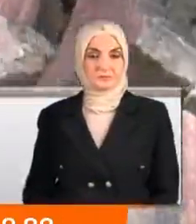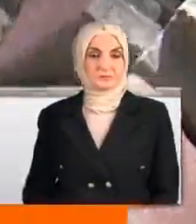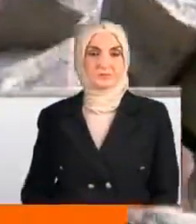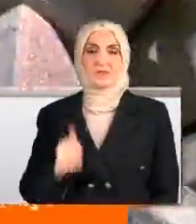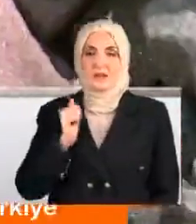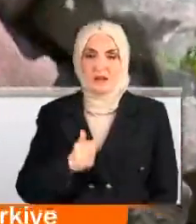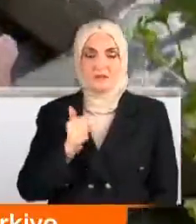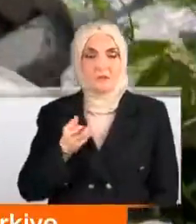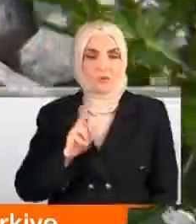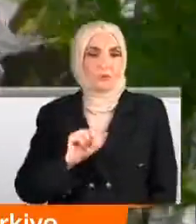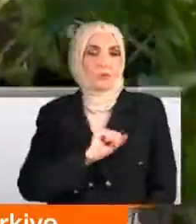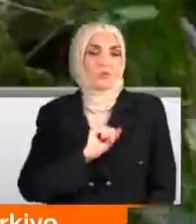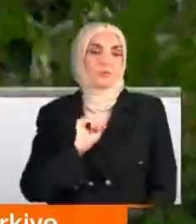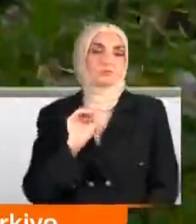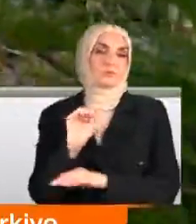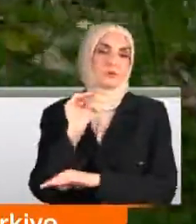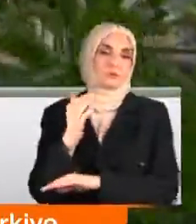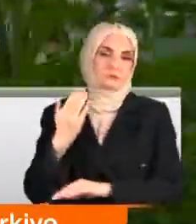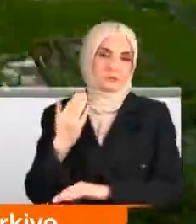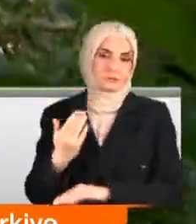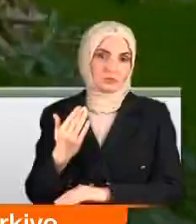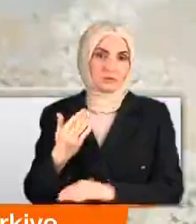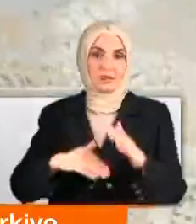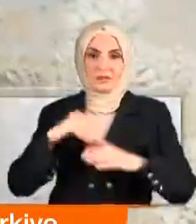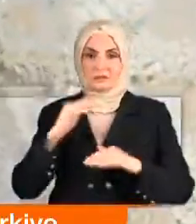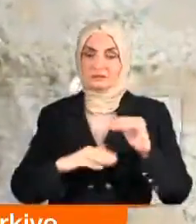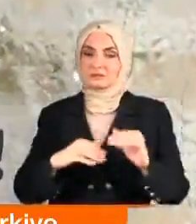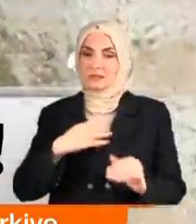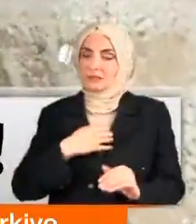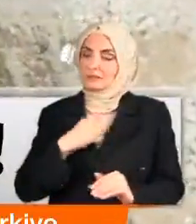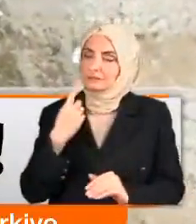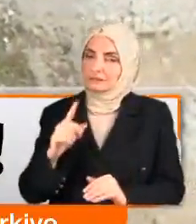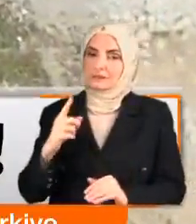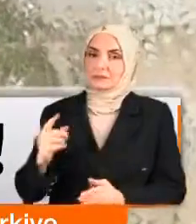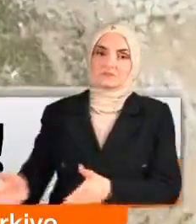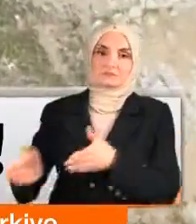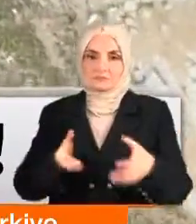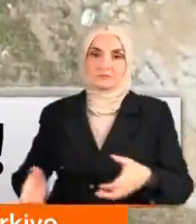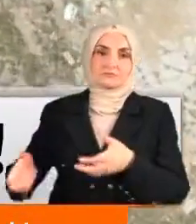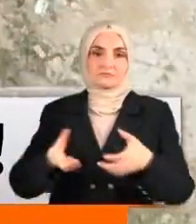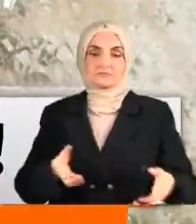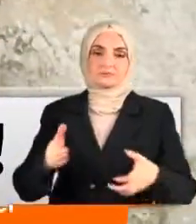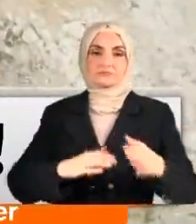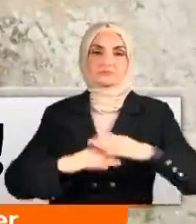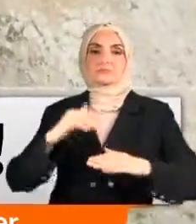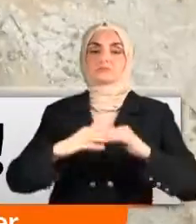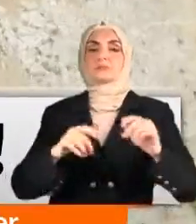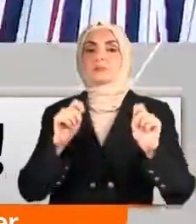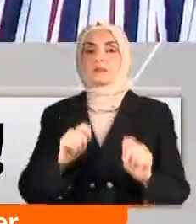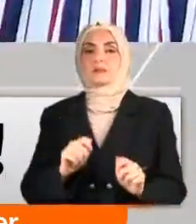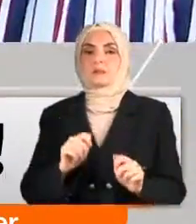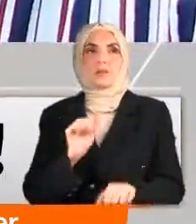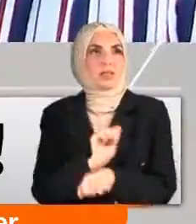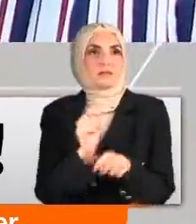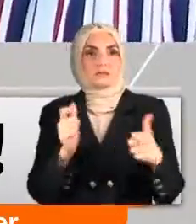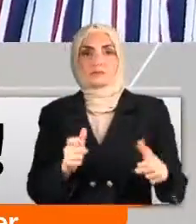ensesinde hisseden kadın elleriyle tek tek taşıdı kaldırım taşlarını. Saldırgandan kurtulmak için evini çaresiz hapishaneye çevirdi.